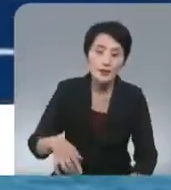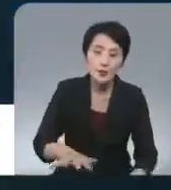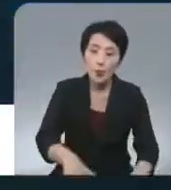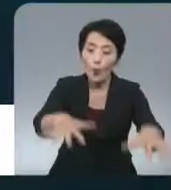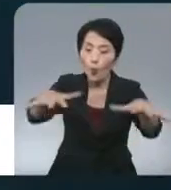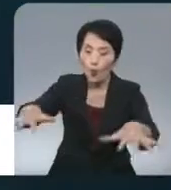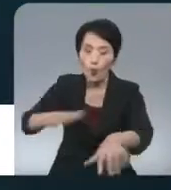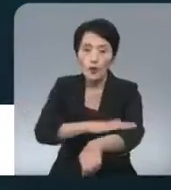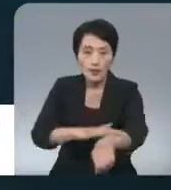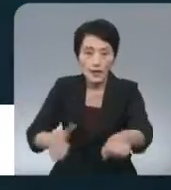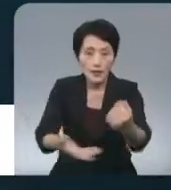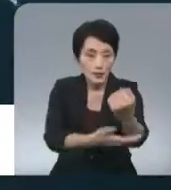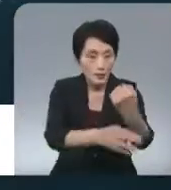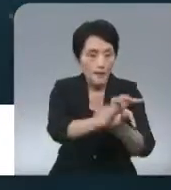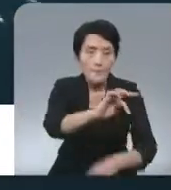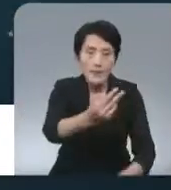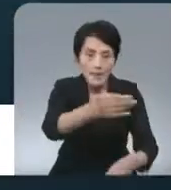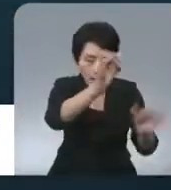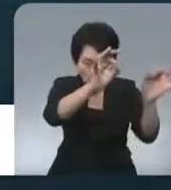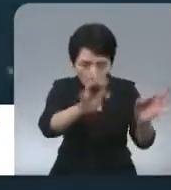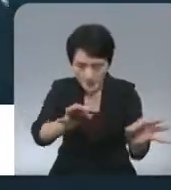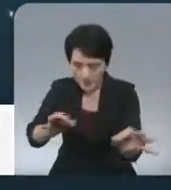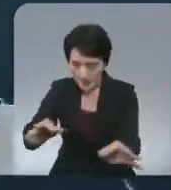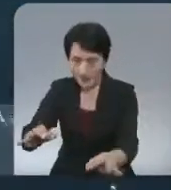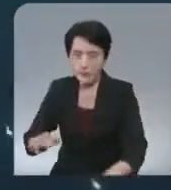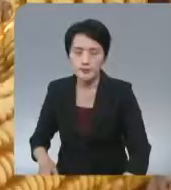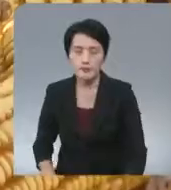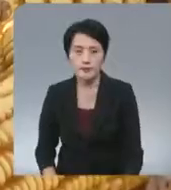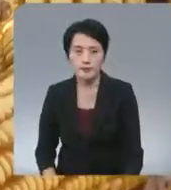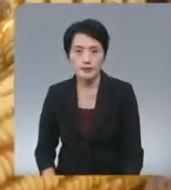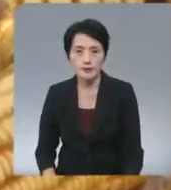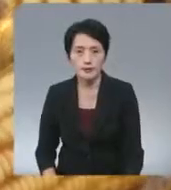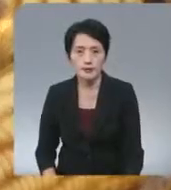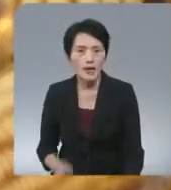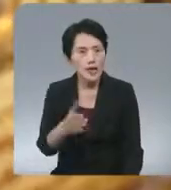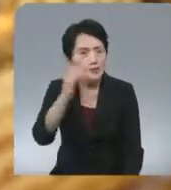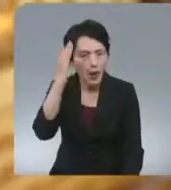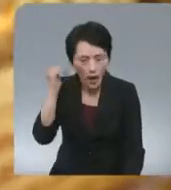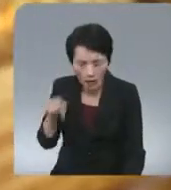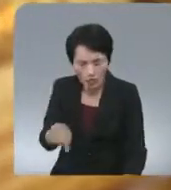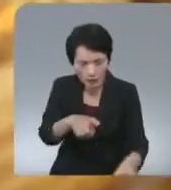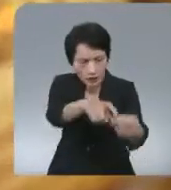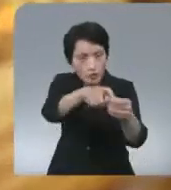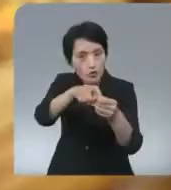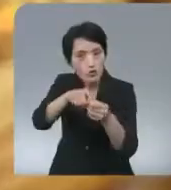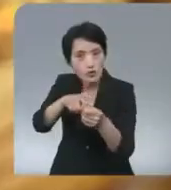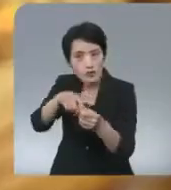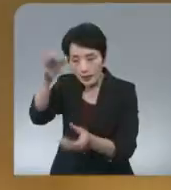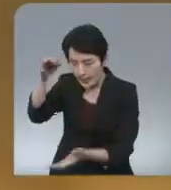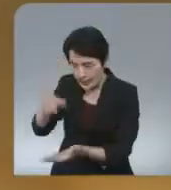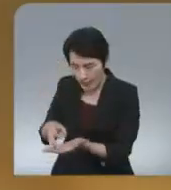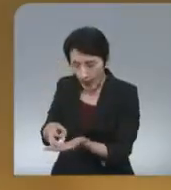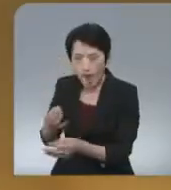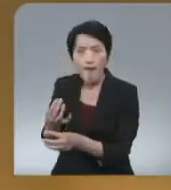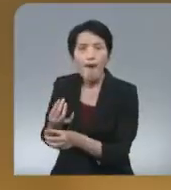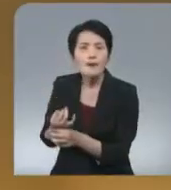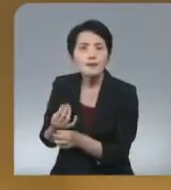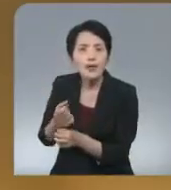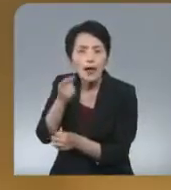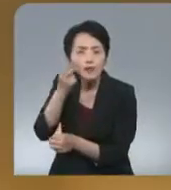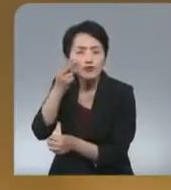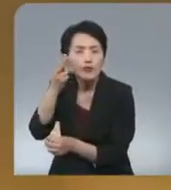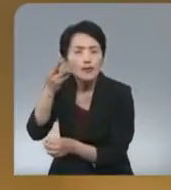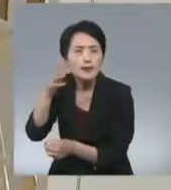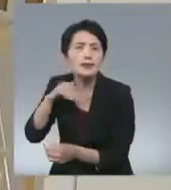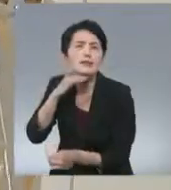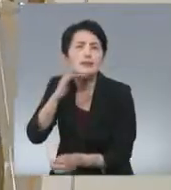前の月に比べて8.6%下落し140.9ポイントを記録2008年